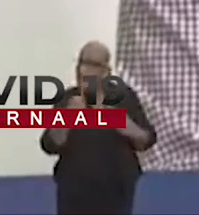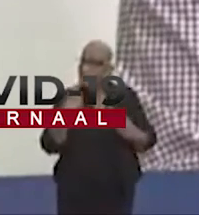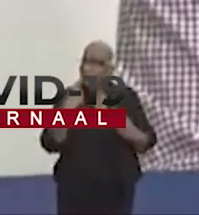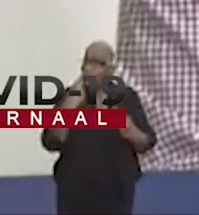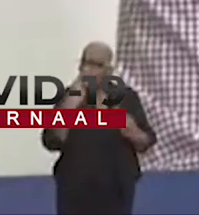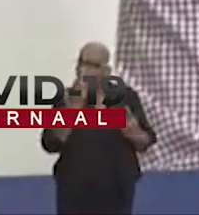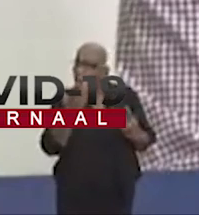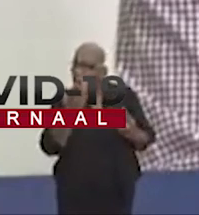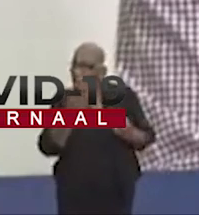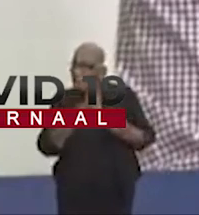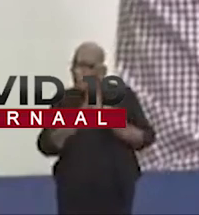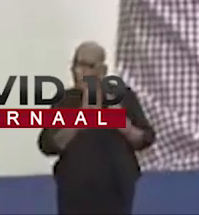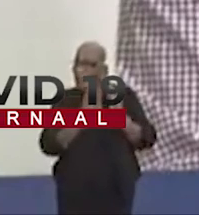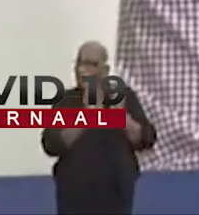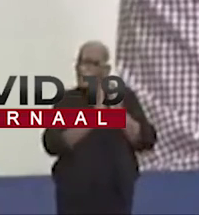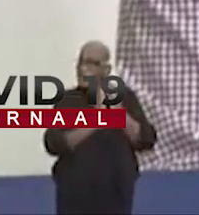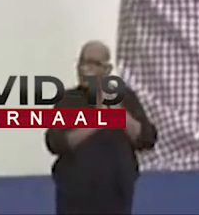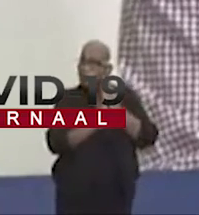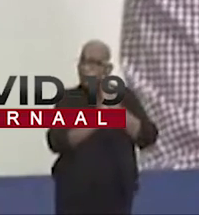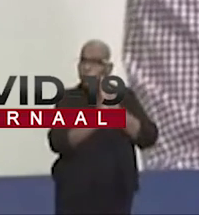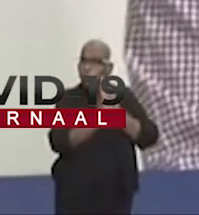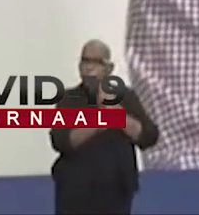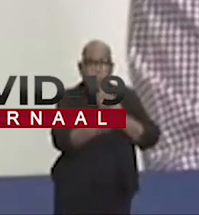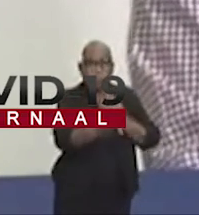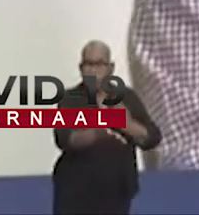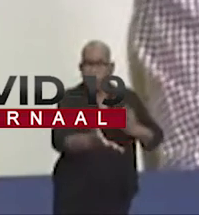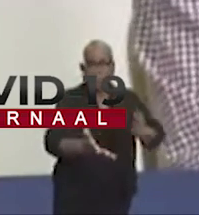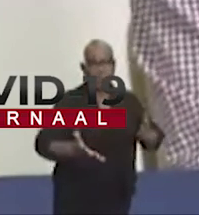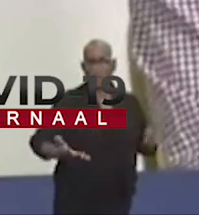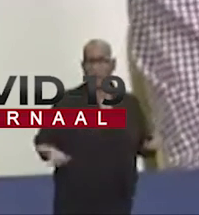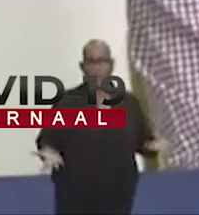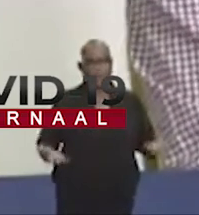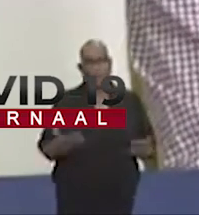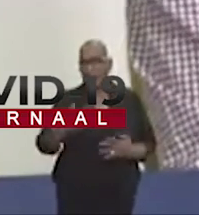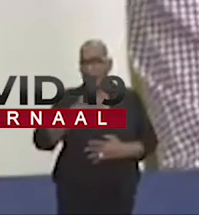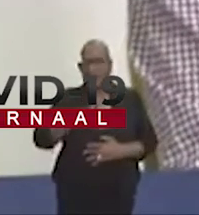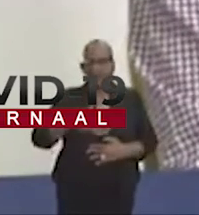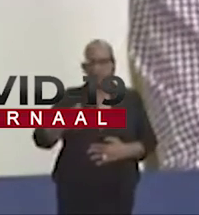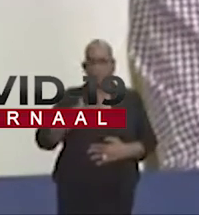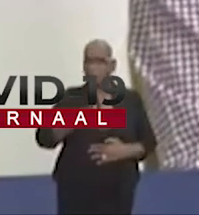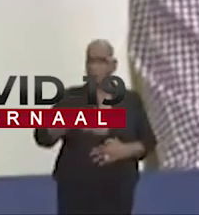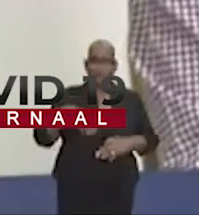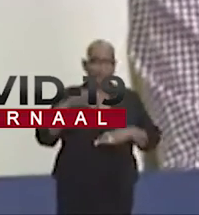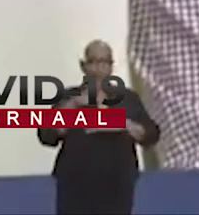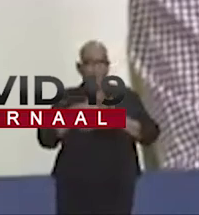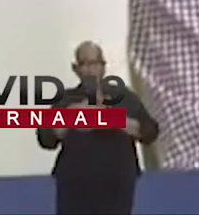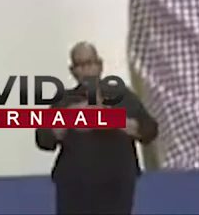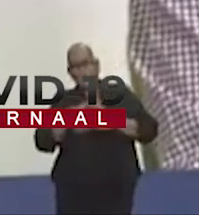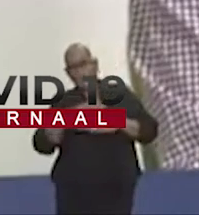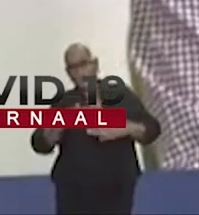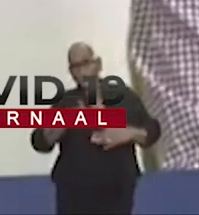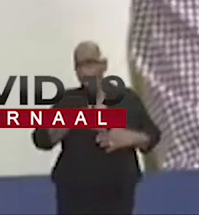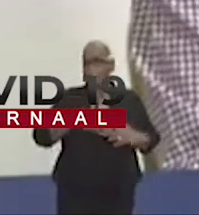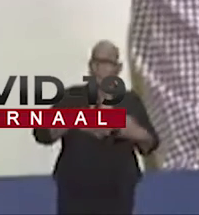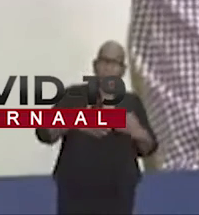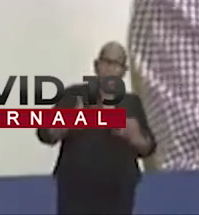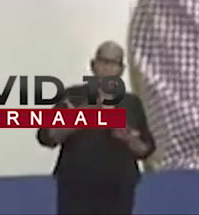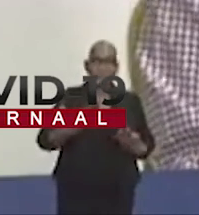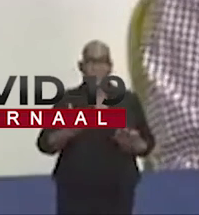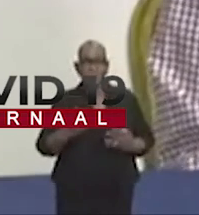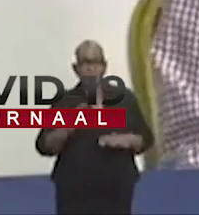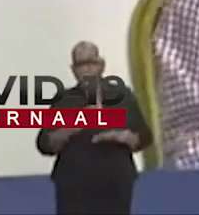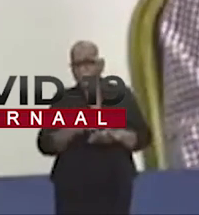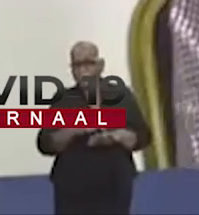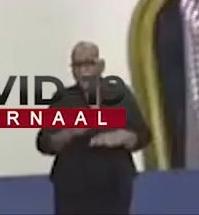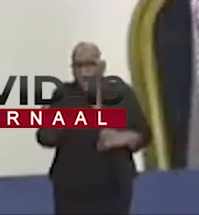u kunt zich voorstellen dat als iemand gewoon een lichte klacht heeft en in de rij staat en op nummer 600 staat, dan gaat hij zeggen van ik kom